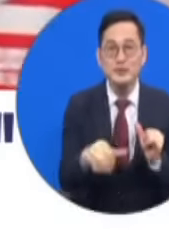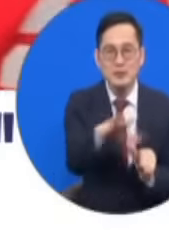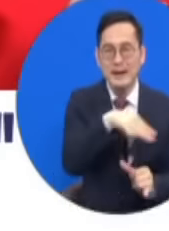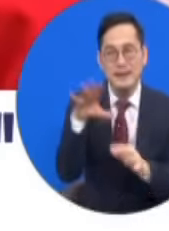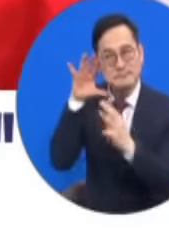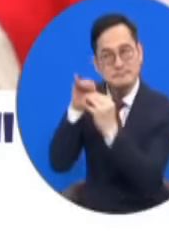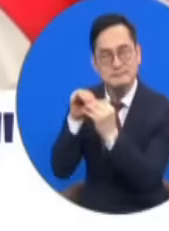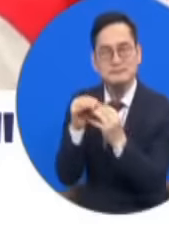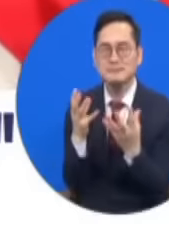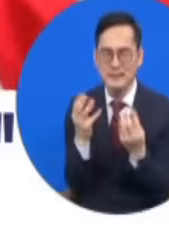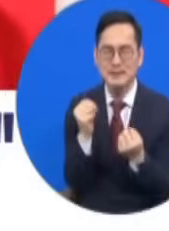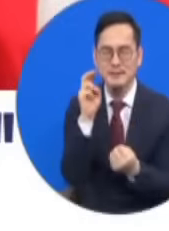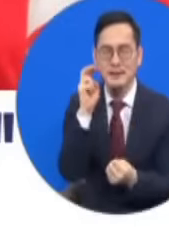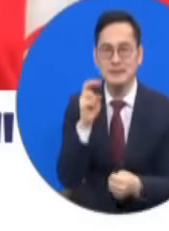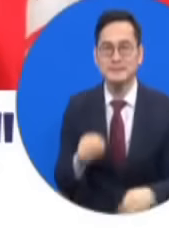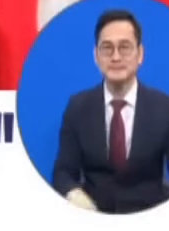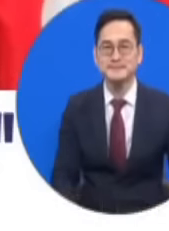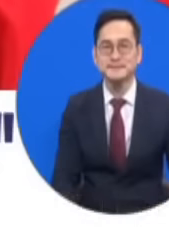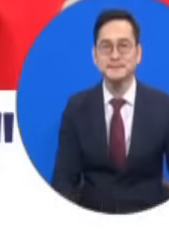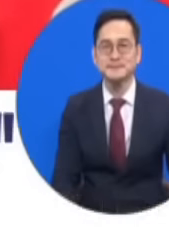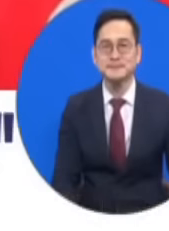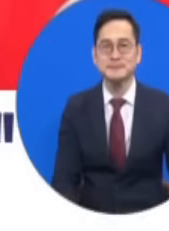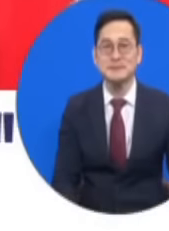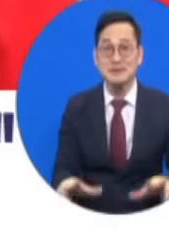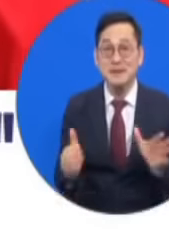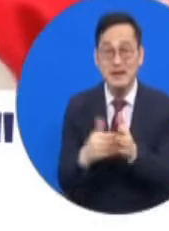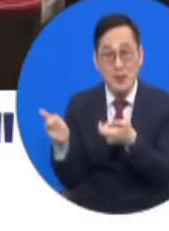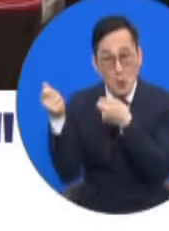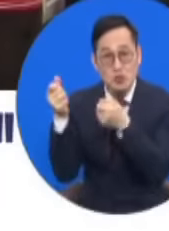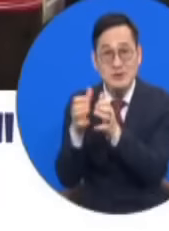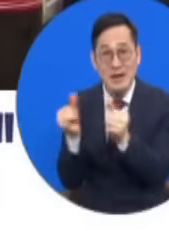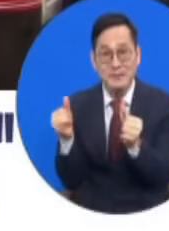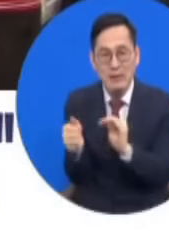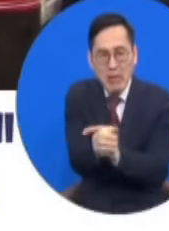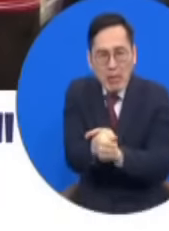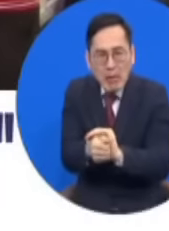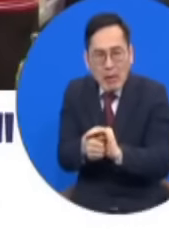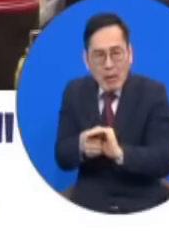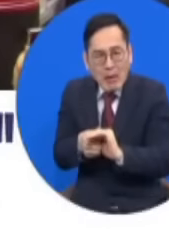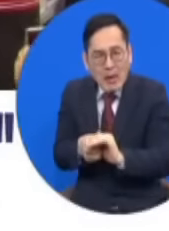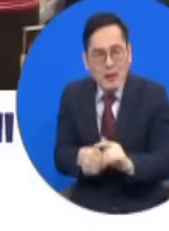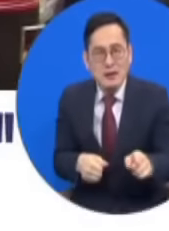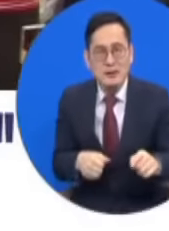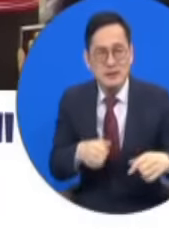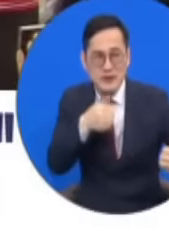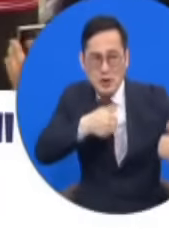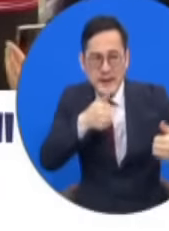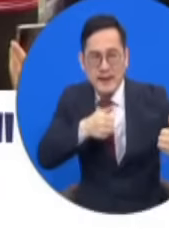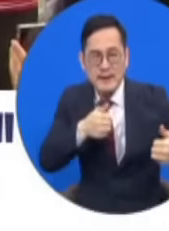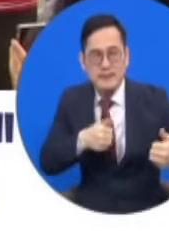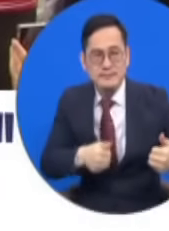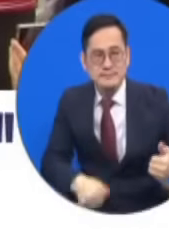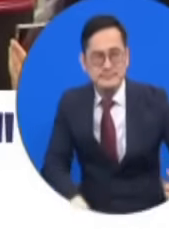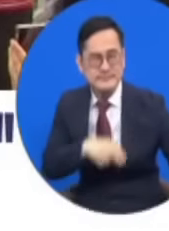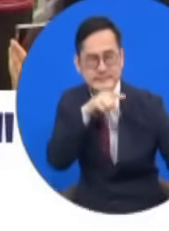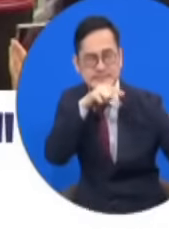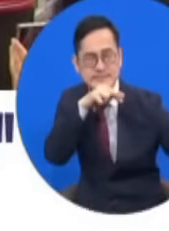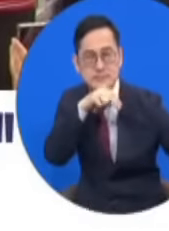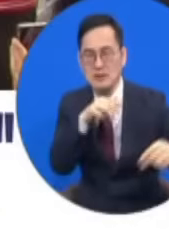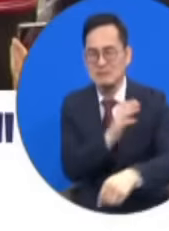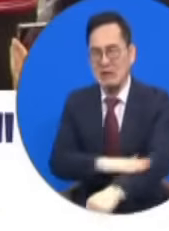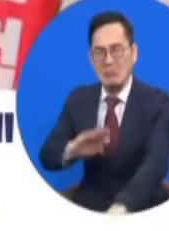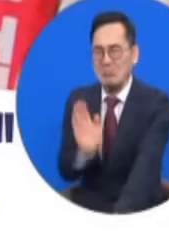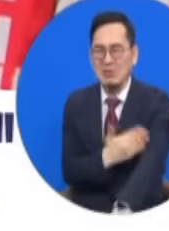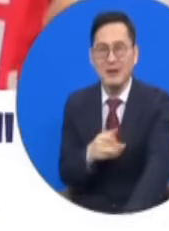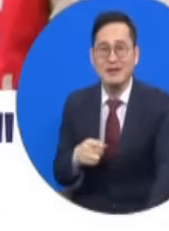이야기라고 생각을 하면서 또 하나 그동안 보수 쪽 정치인들이 몸을 살이느라고 선명한 경쟁을 하지 못했다 하는 이 부분에 대해서도 저는